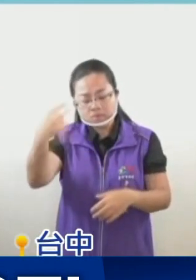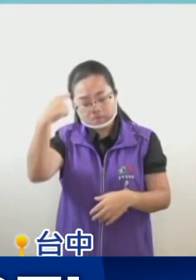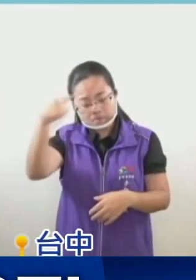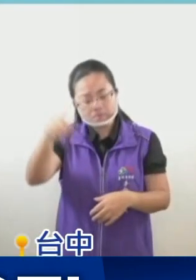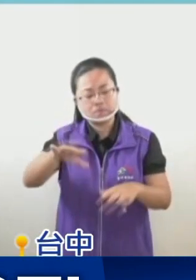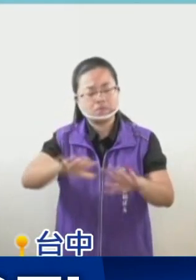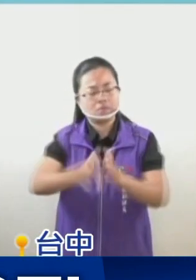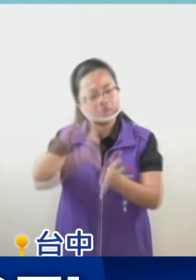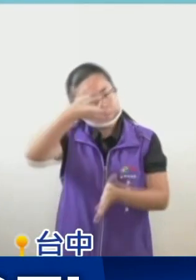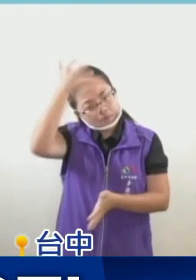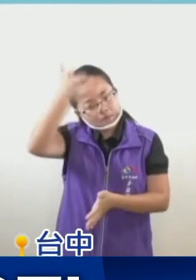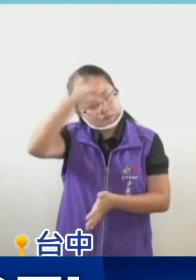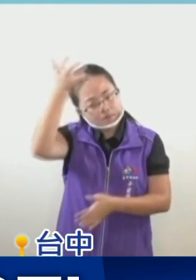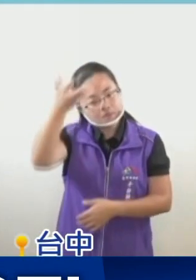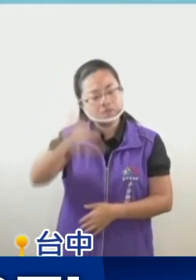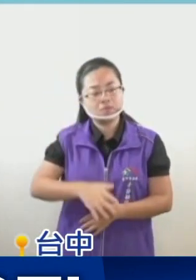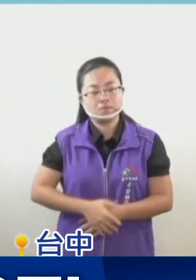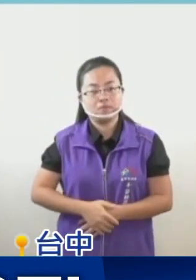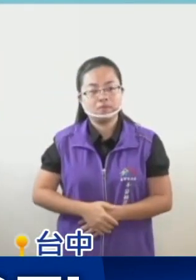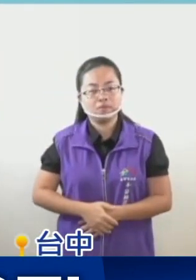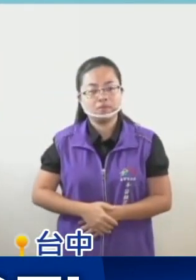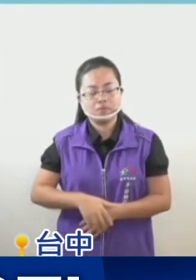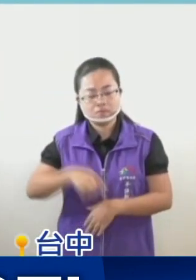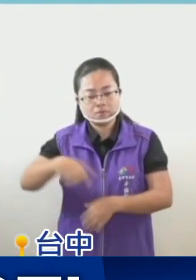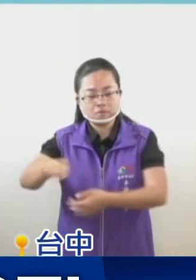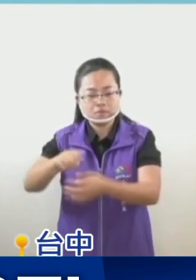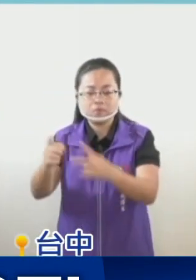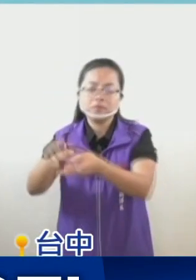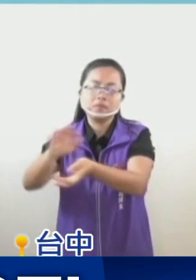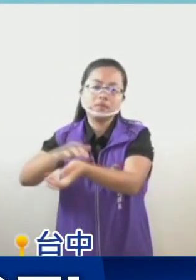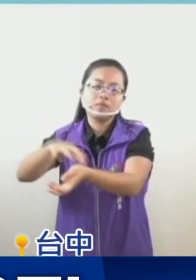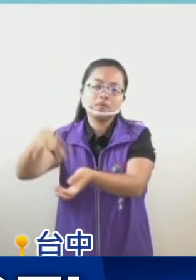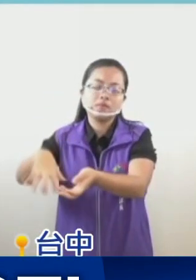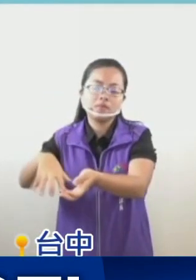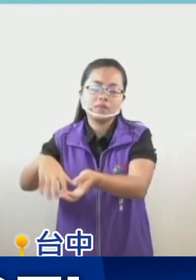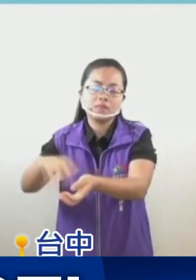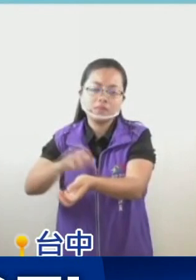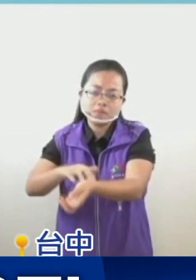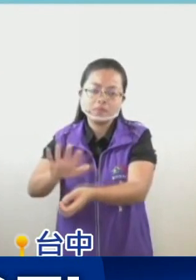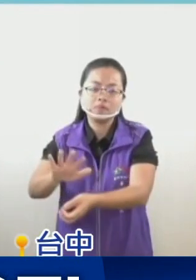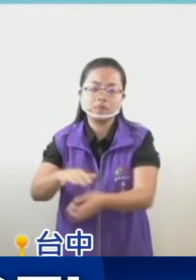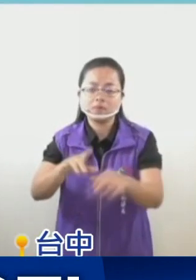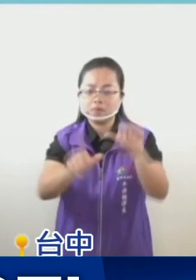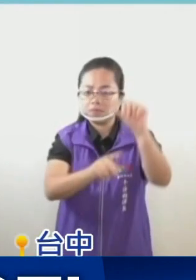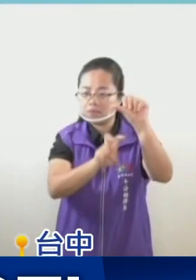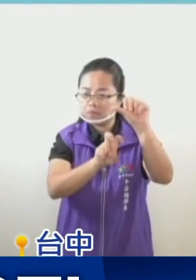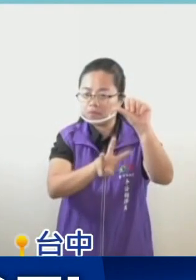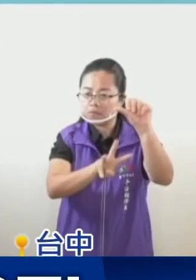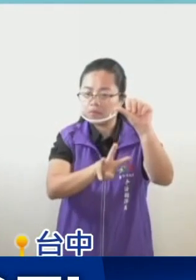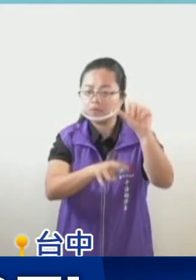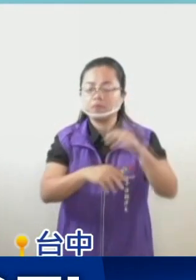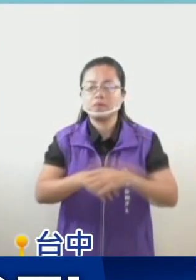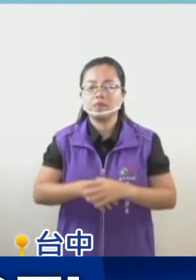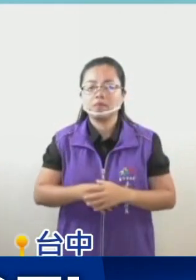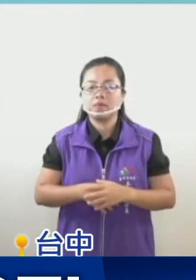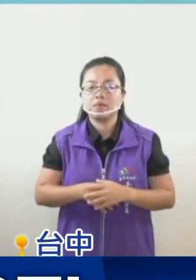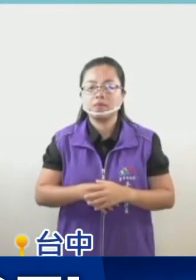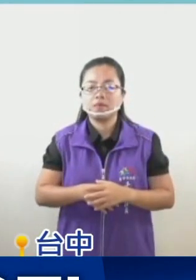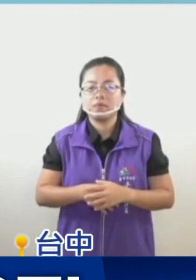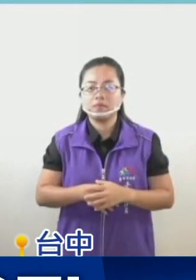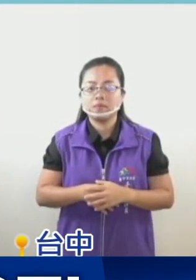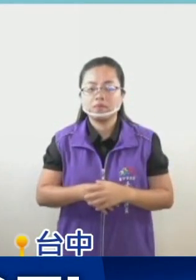状，然后就曾经到诊所就医。那因为5月23号，她